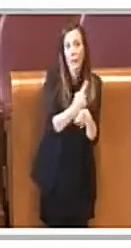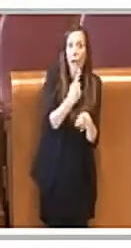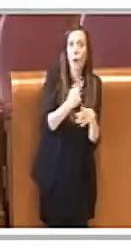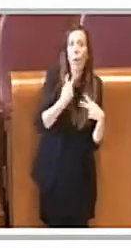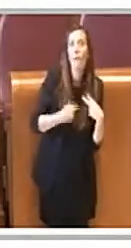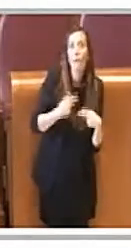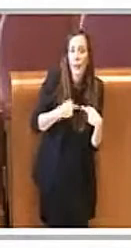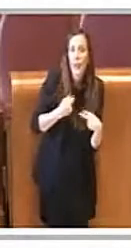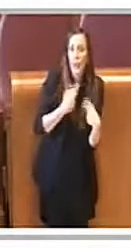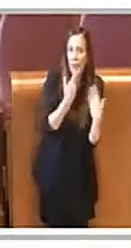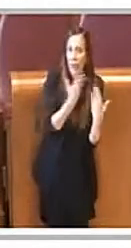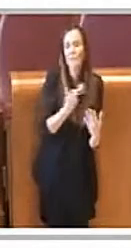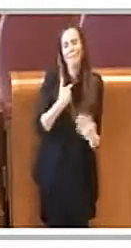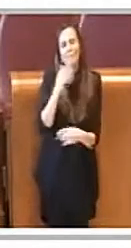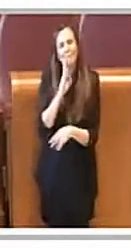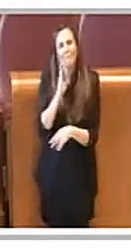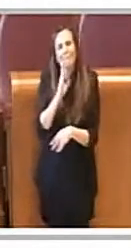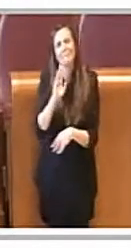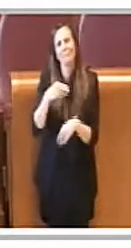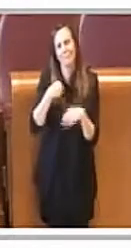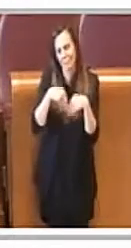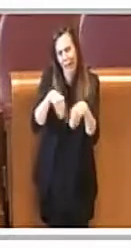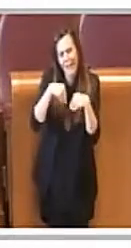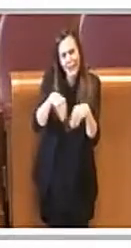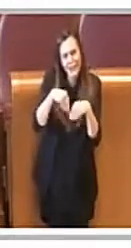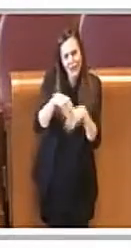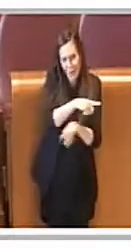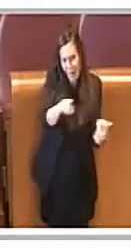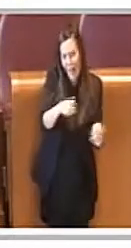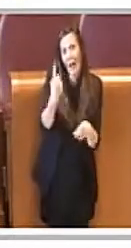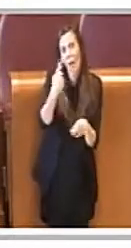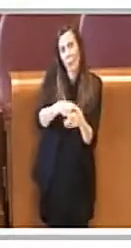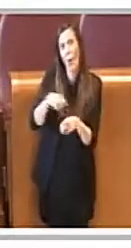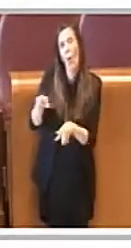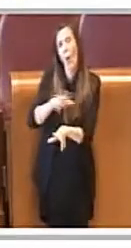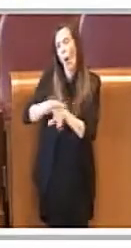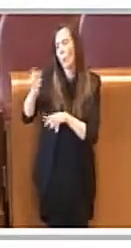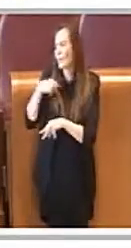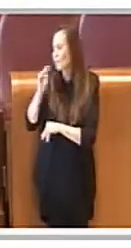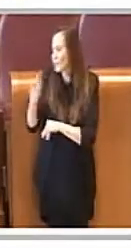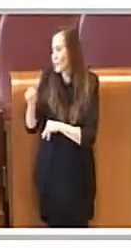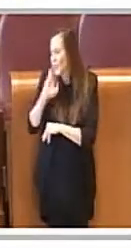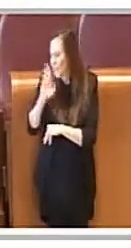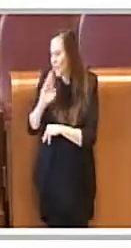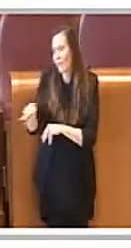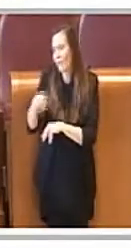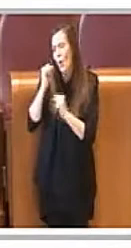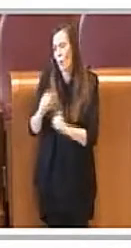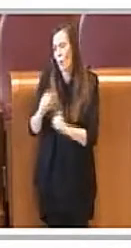noi vi chiediamo di partecipare, chiediamo al Comune di diffondere questa iniziativa e di partecipare a questa